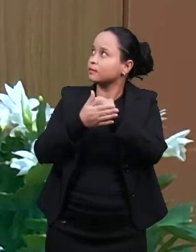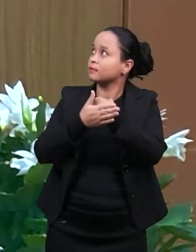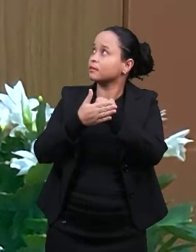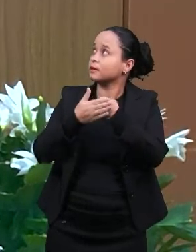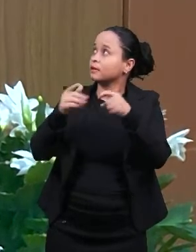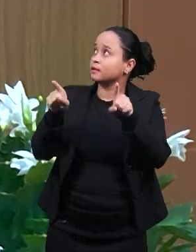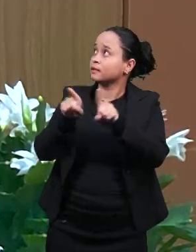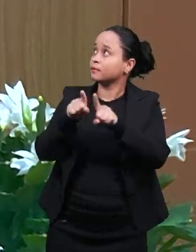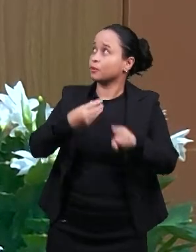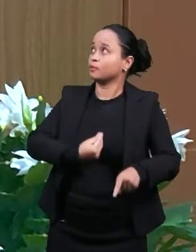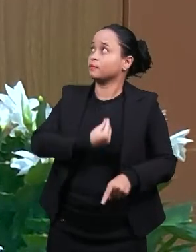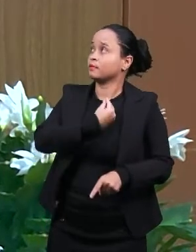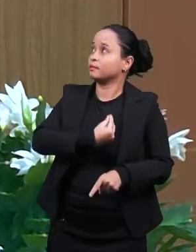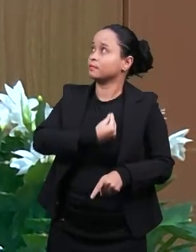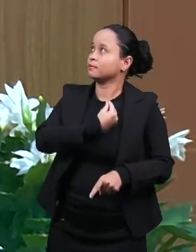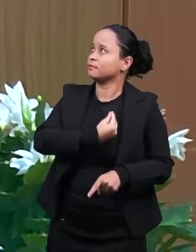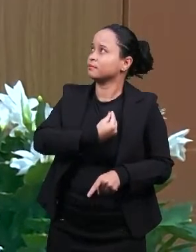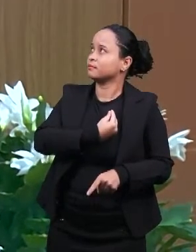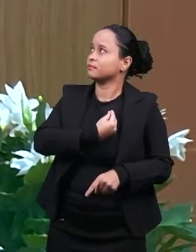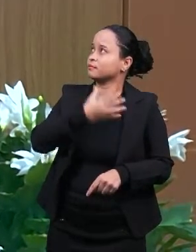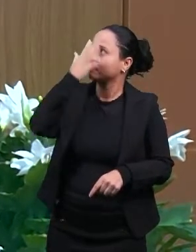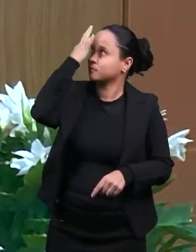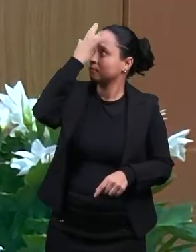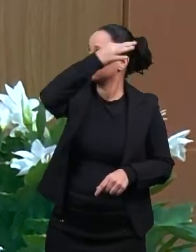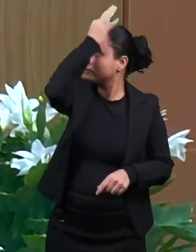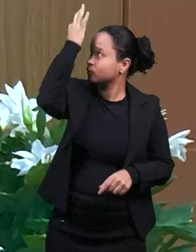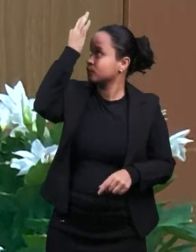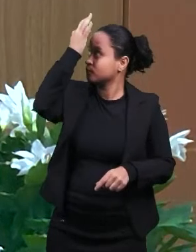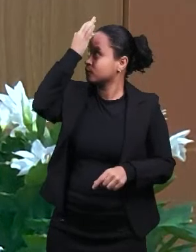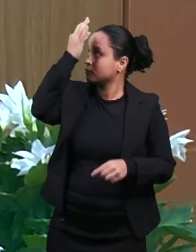спокойствие, водительство для наших жизней.